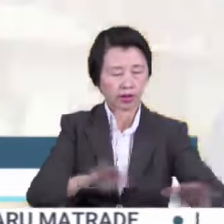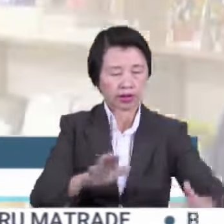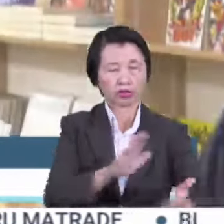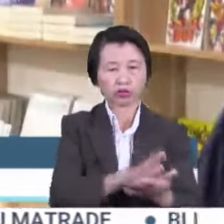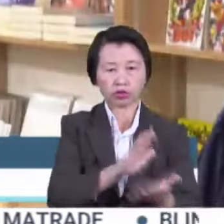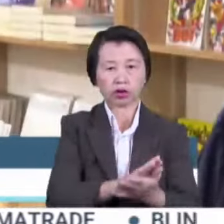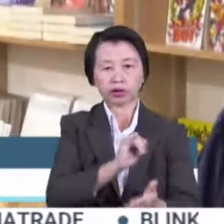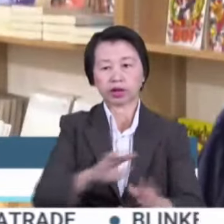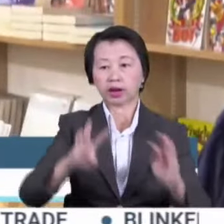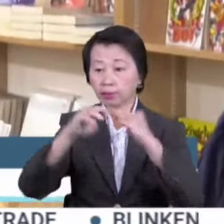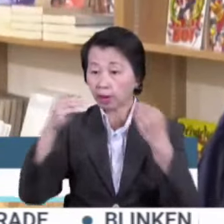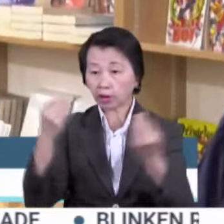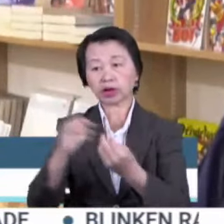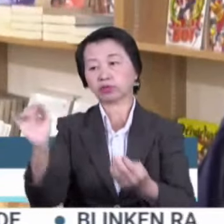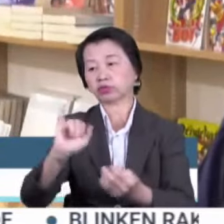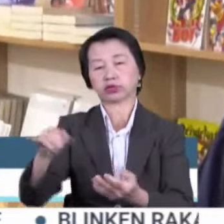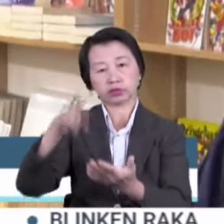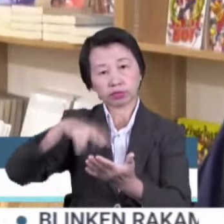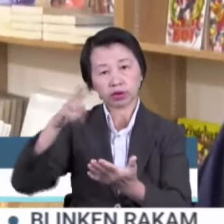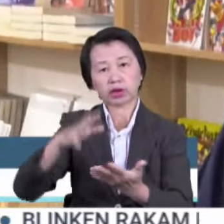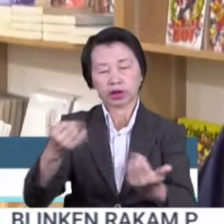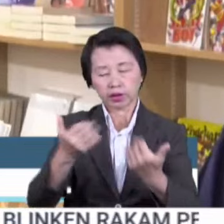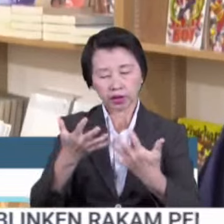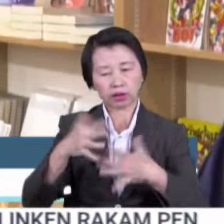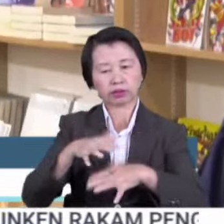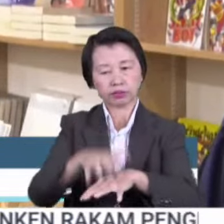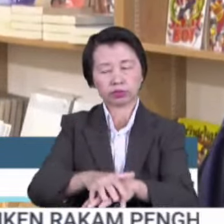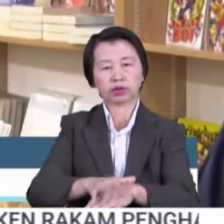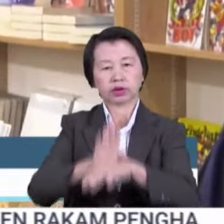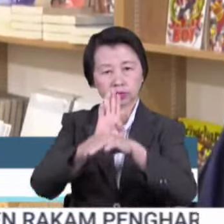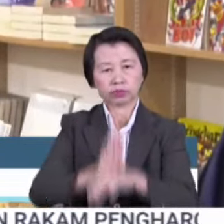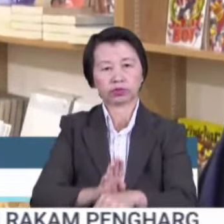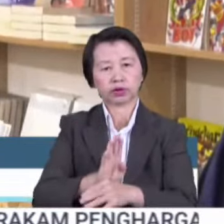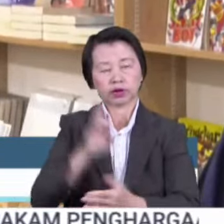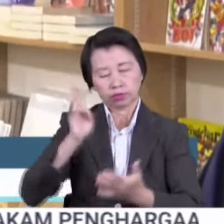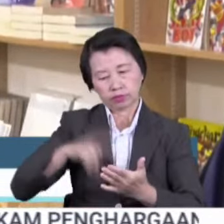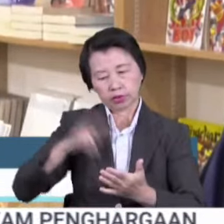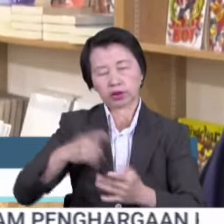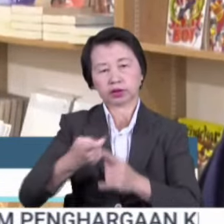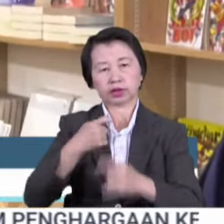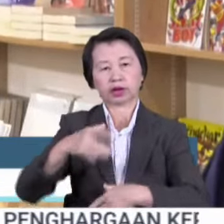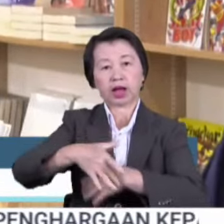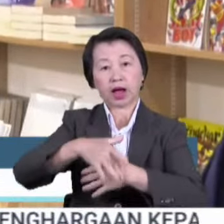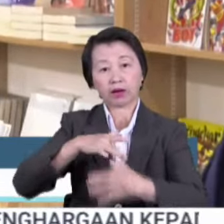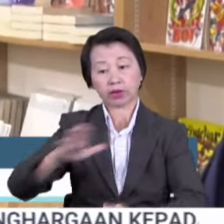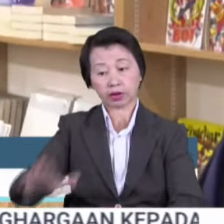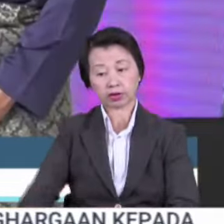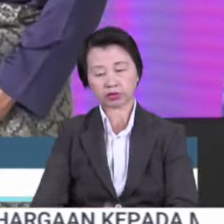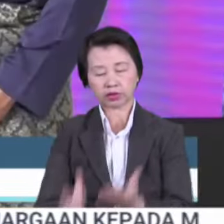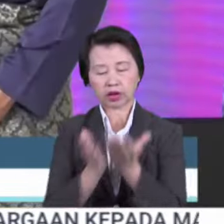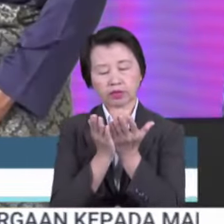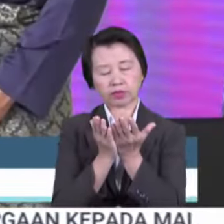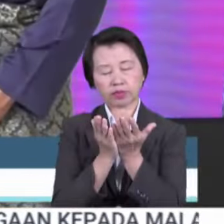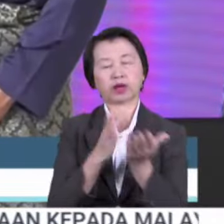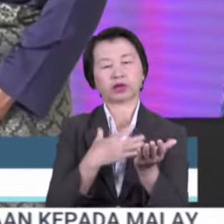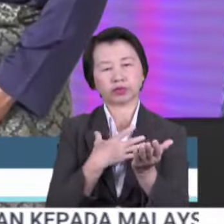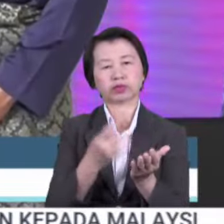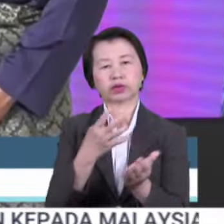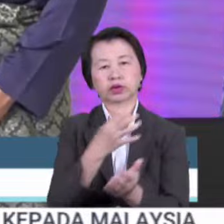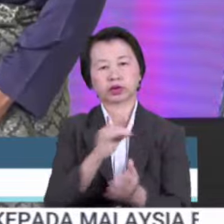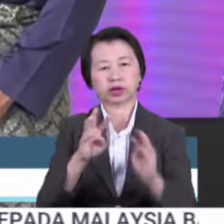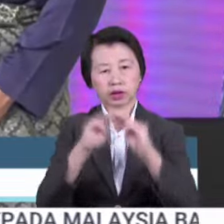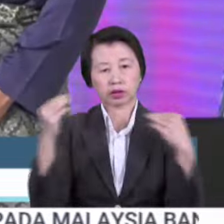selain daripada di tengah memupuk membaca daripada perintah awal kita ingin masyarakat